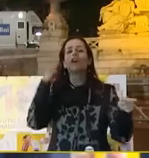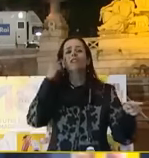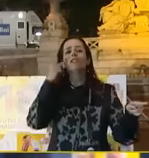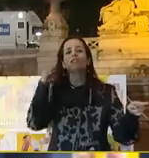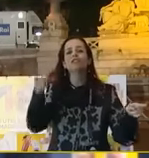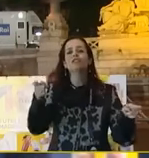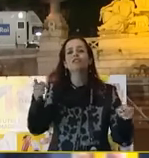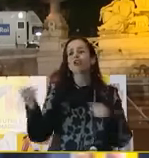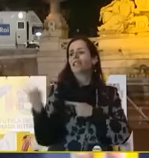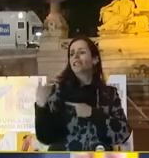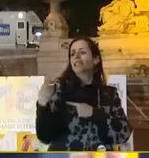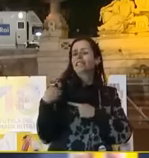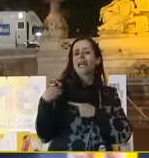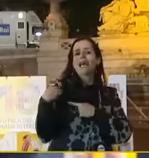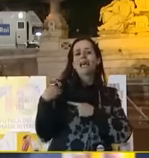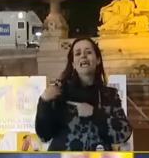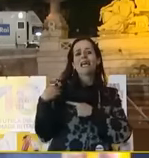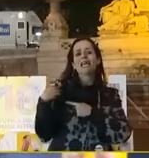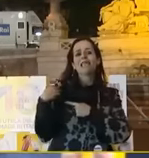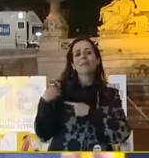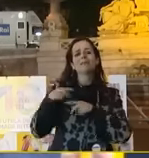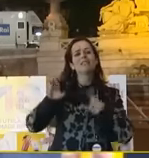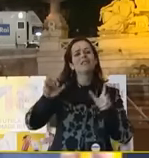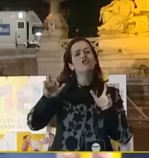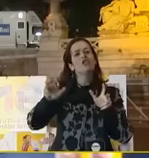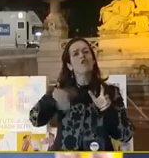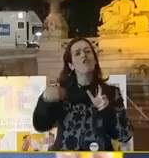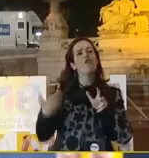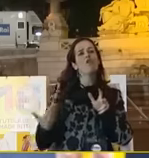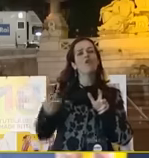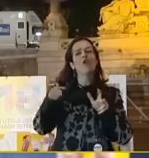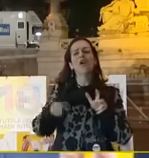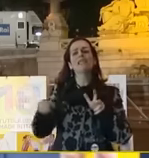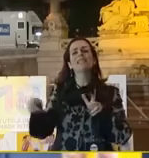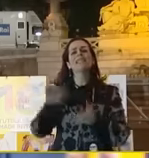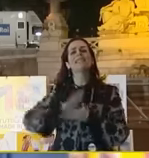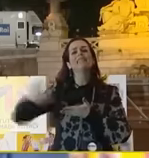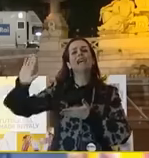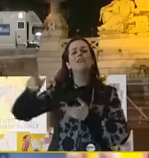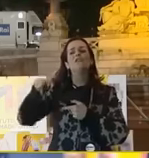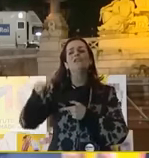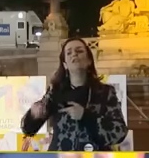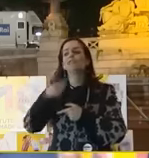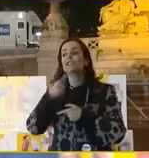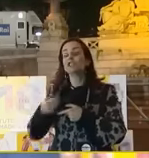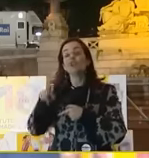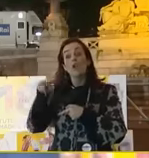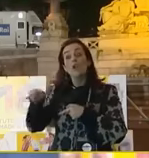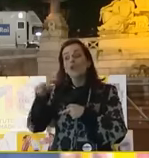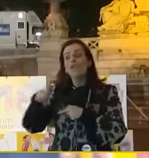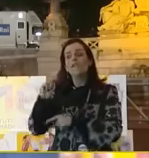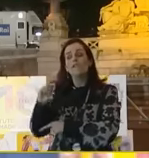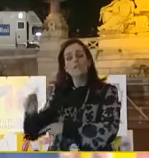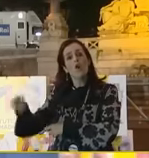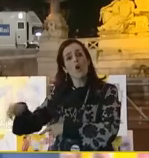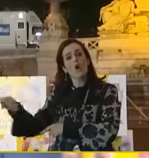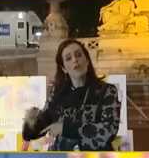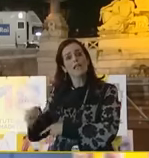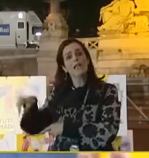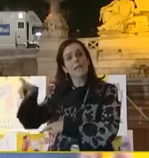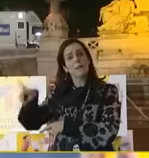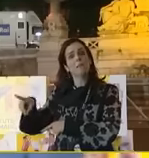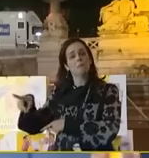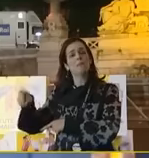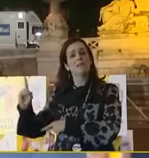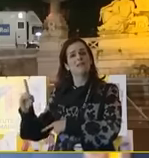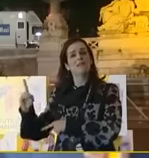di Salvini, disperato? Salvini si è iscritto al Partito Democratico, lo voterà anche il PD, l'ha detto. Cioè, l'avete visto?